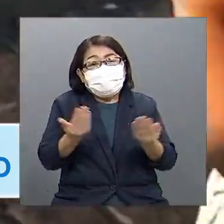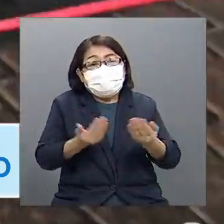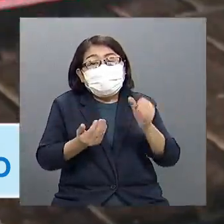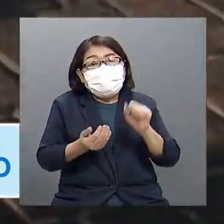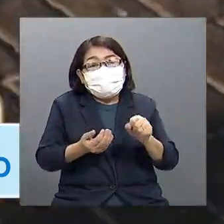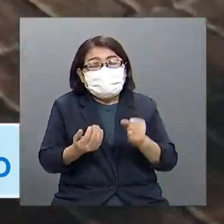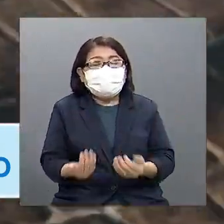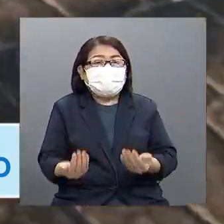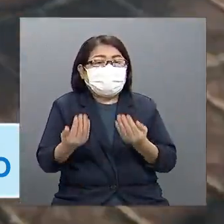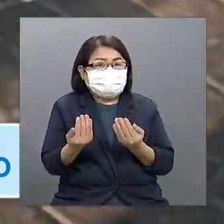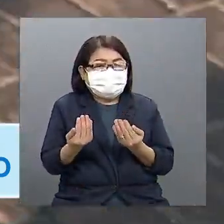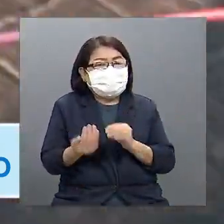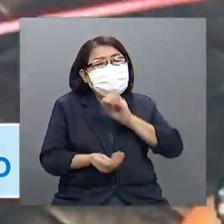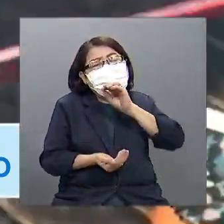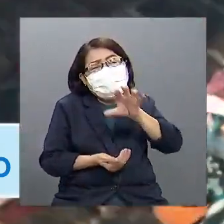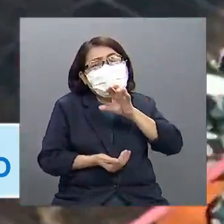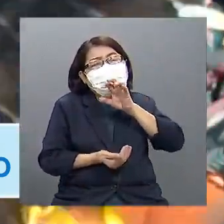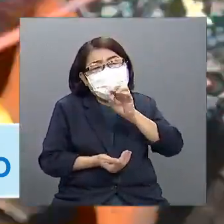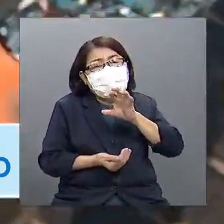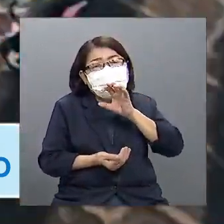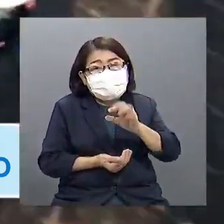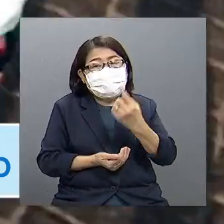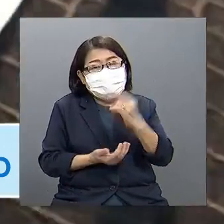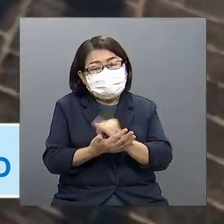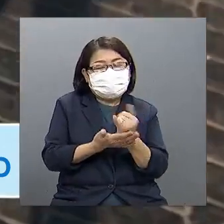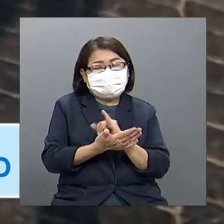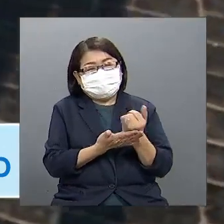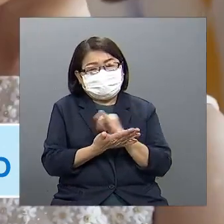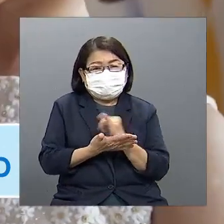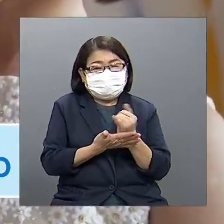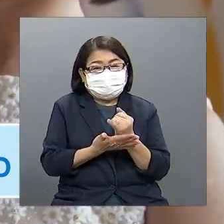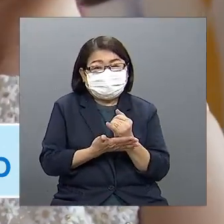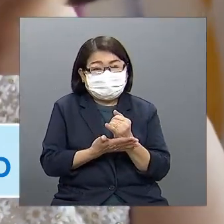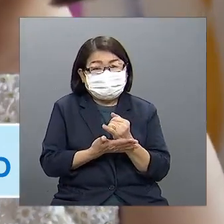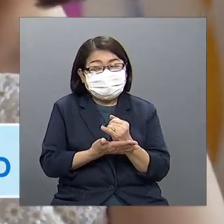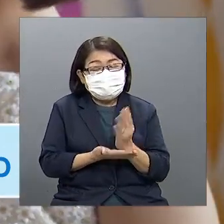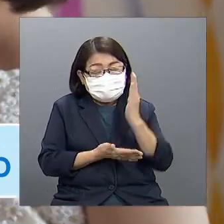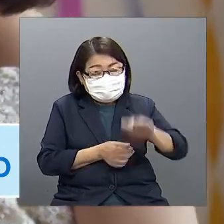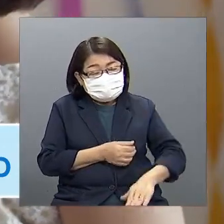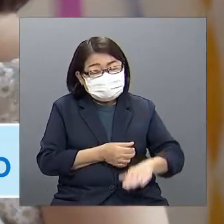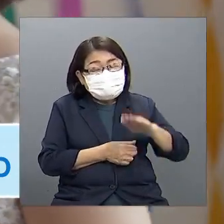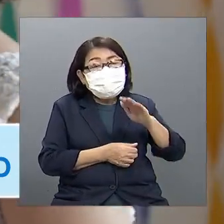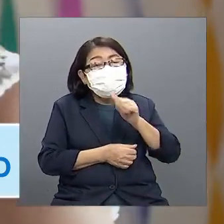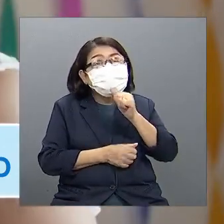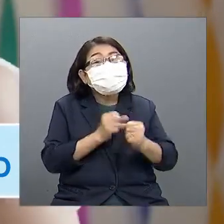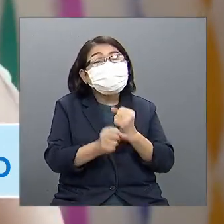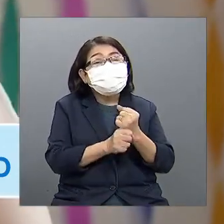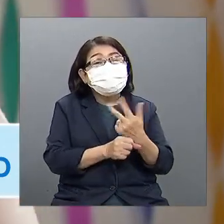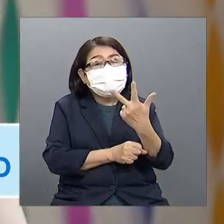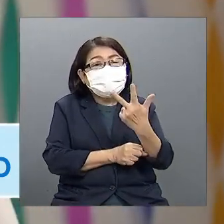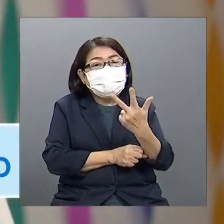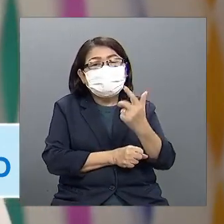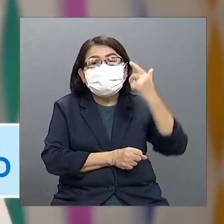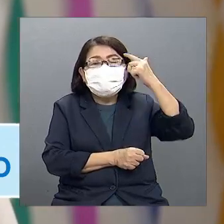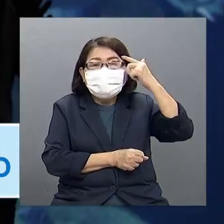ร้องส่งเสียงร้องดิ้นบ้างนอกนั้นก็ทำอะไรไม่ได้แต่พอถึง3ขวบลองนึกภาพว่าสมองเขาโตเร็วมากจากที่